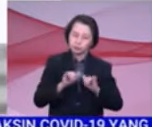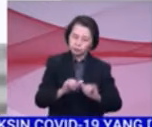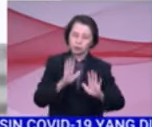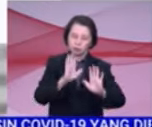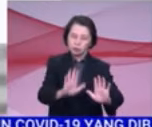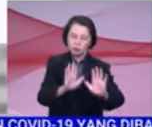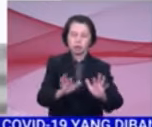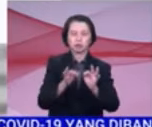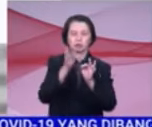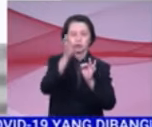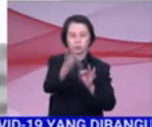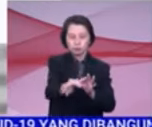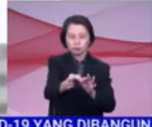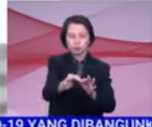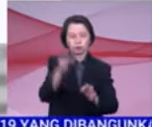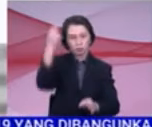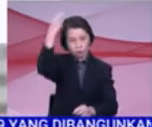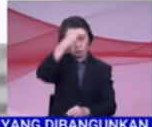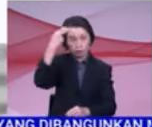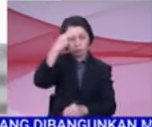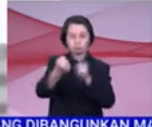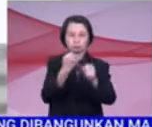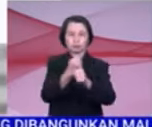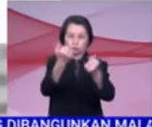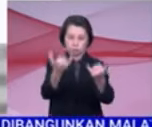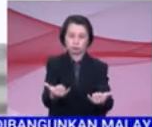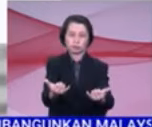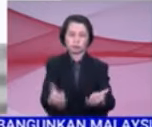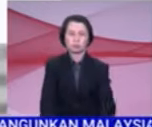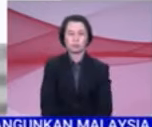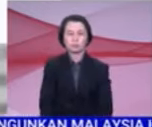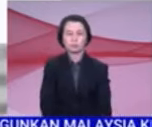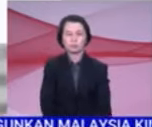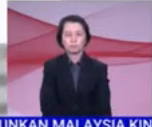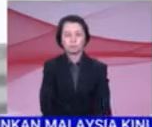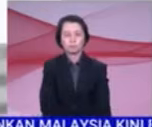dengan penangguhan ibadah haji pada tahun ini